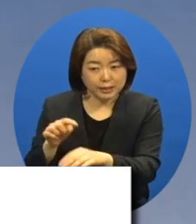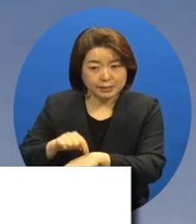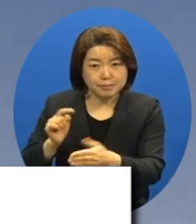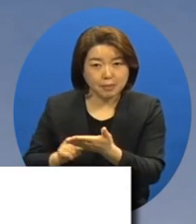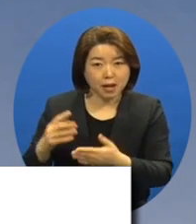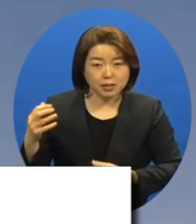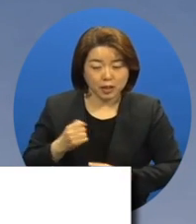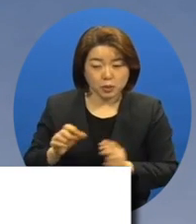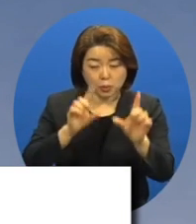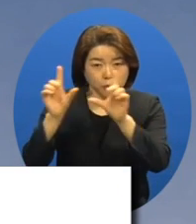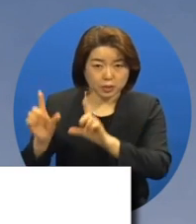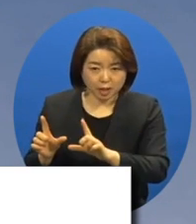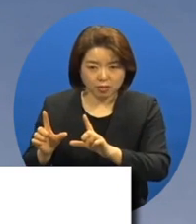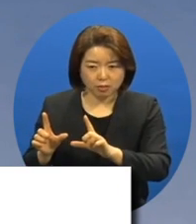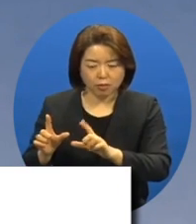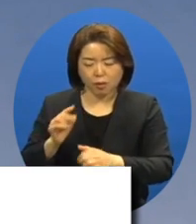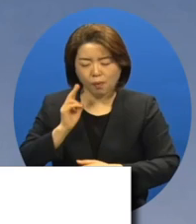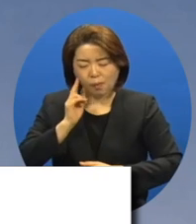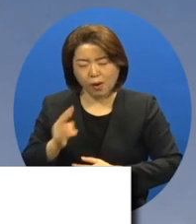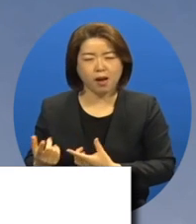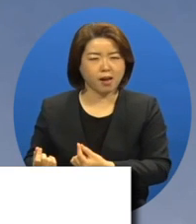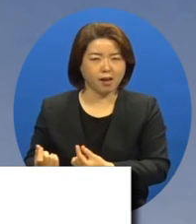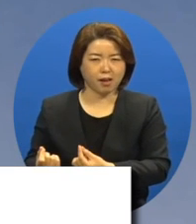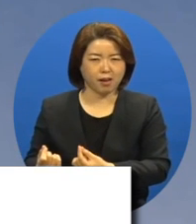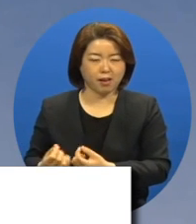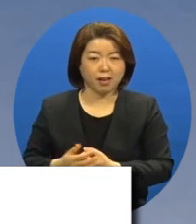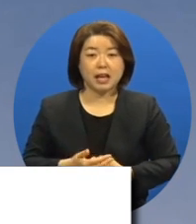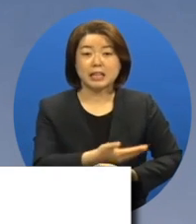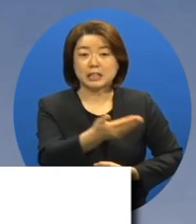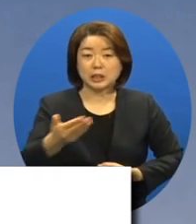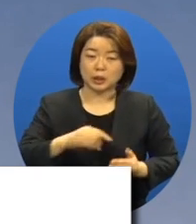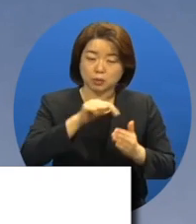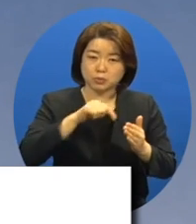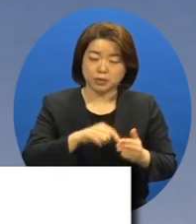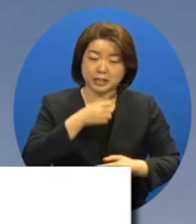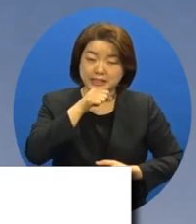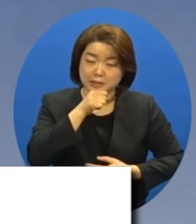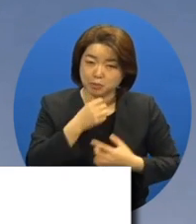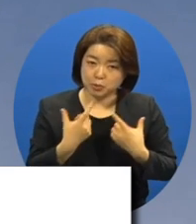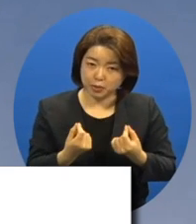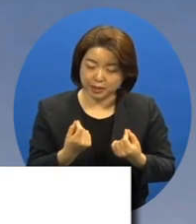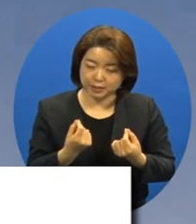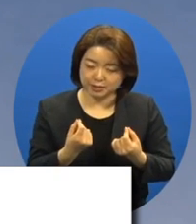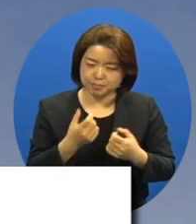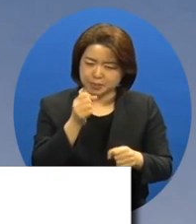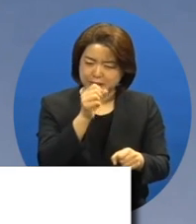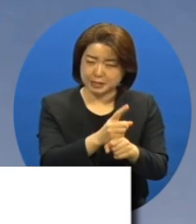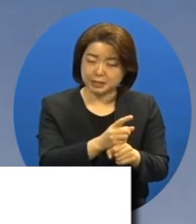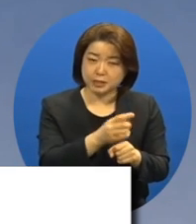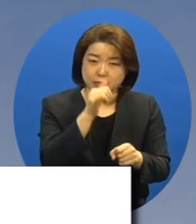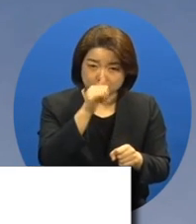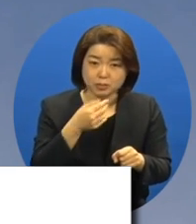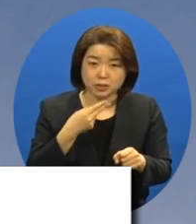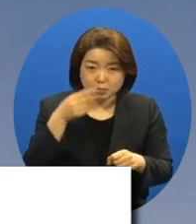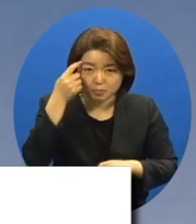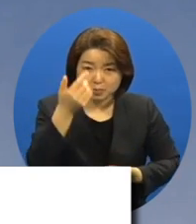사는 것은 끔찍한 거죠 여러분 속에 옥시 염소 같은 그런 성질 없습니까